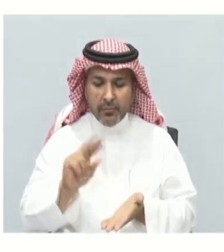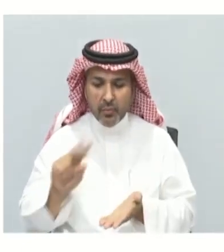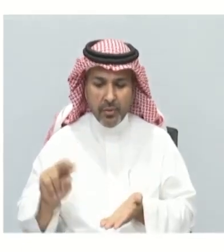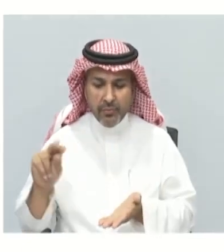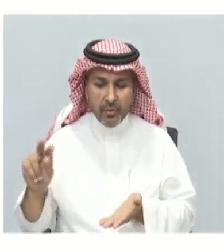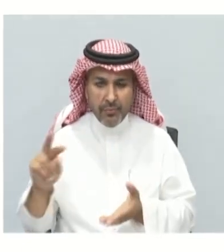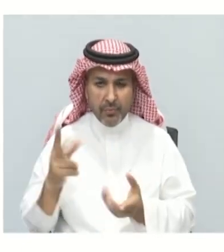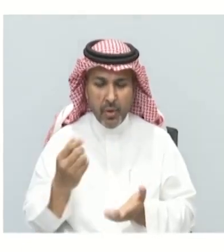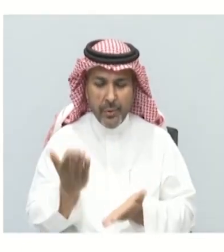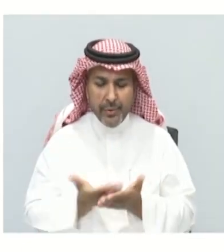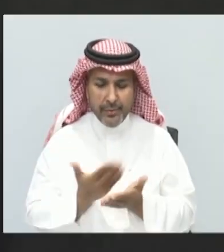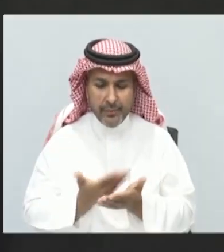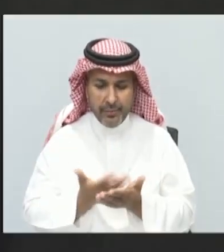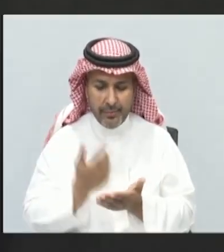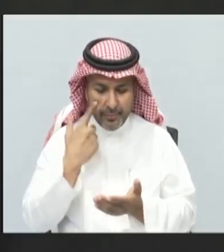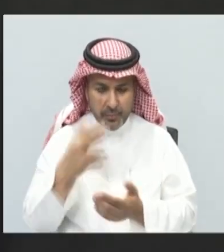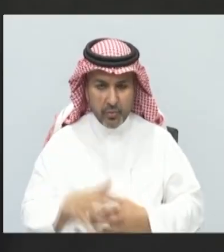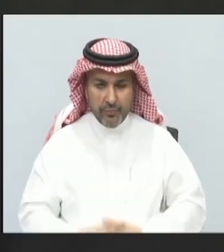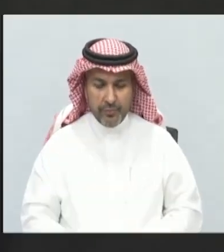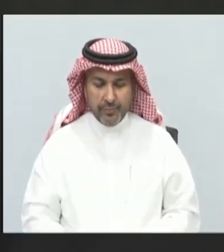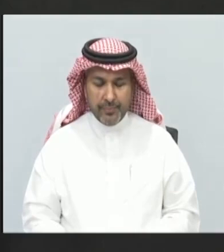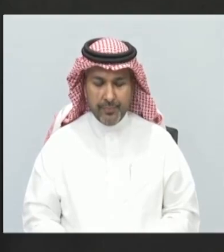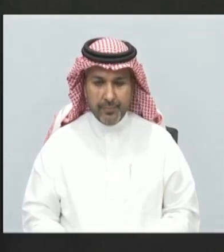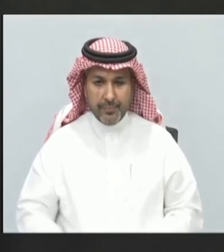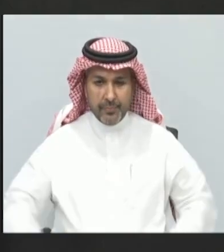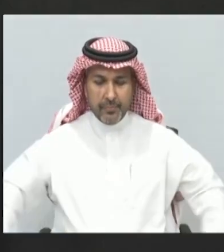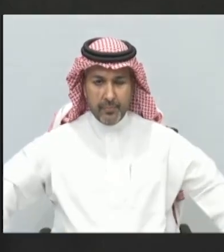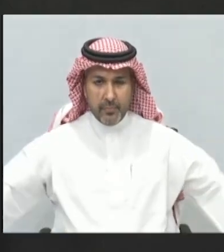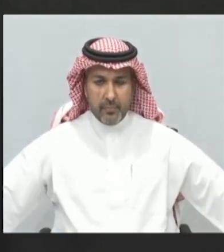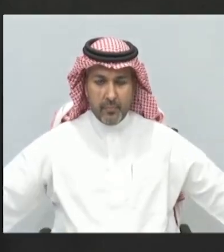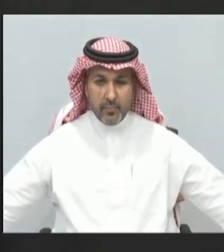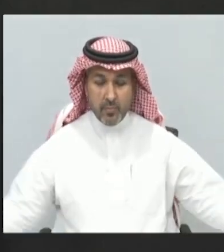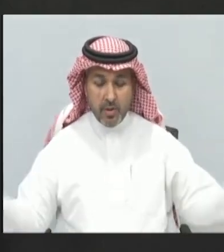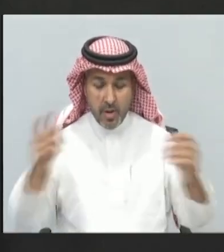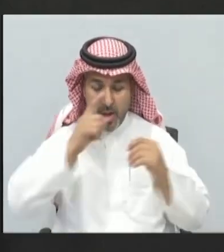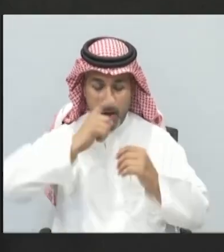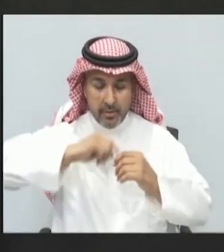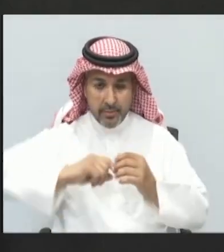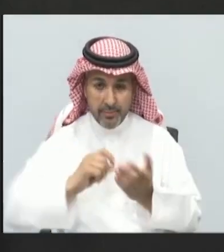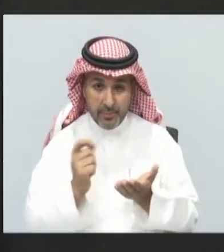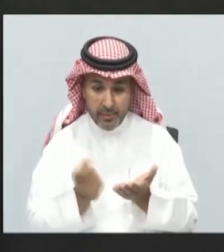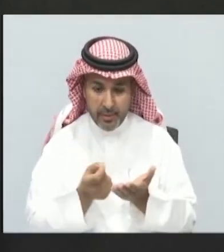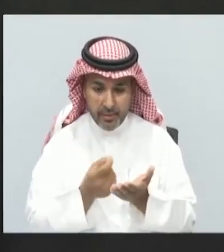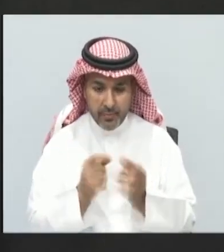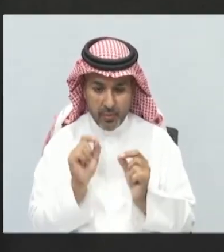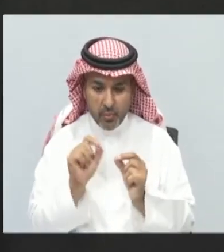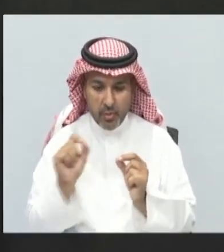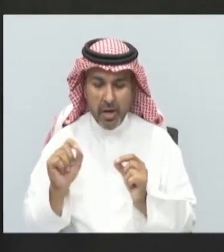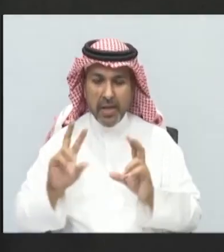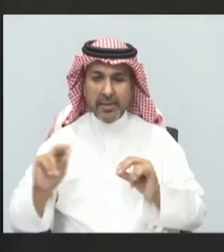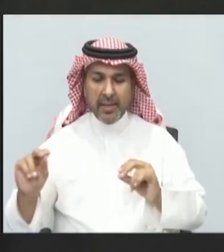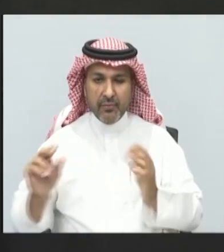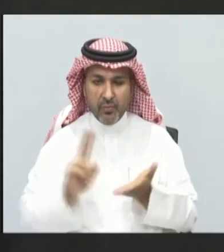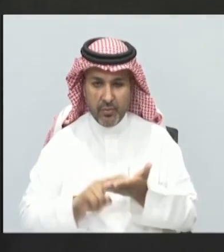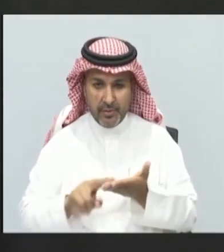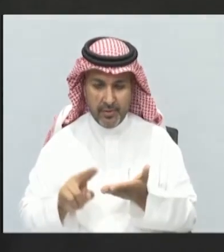سرعه ثابته اتامل منك الان انك ستقوم برسم نقاط تكون ممتاز متساويه كما ظهرت هنا الرسمه